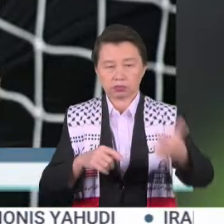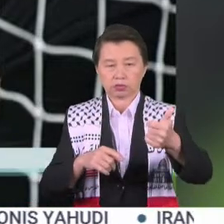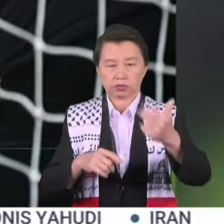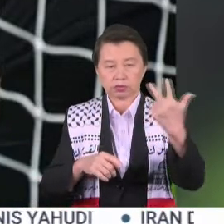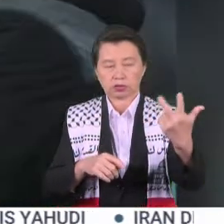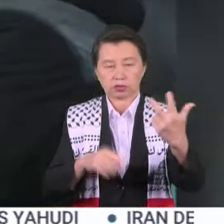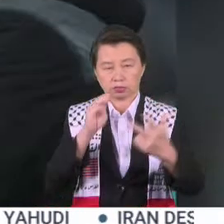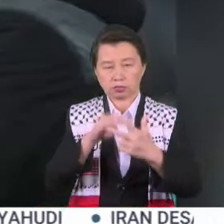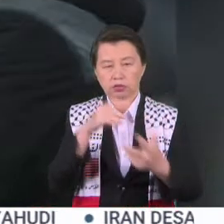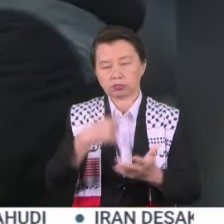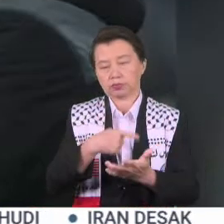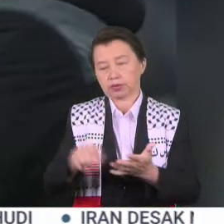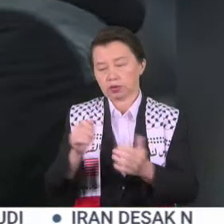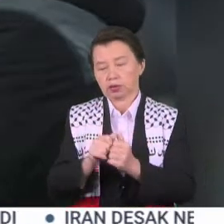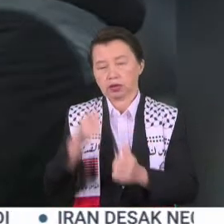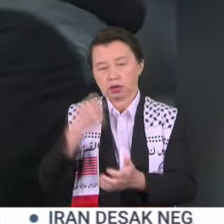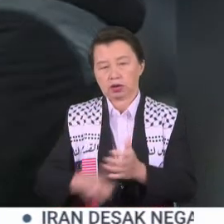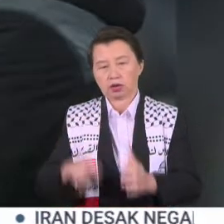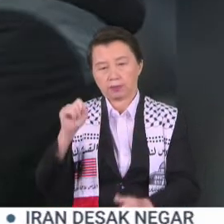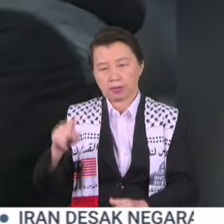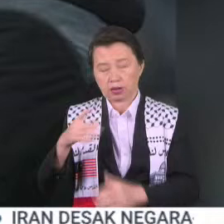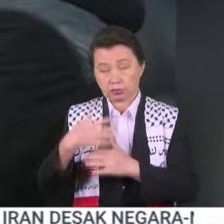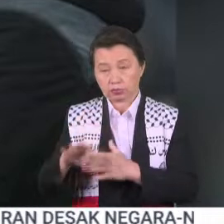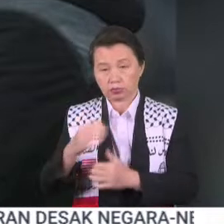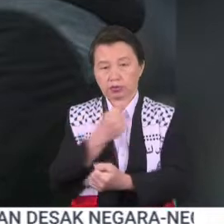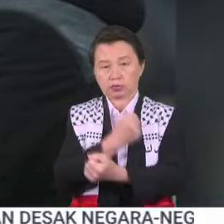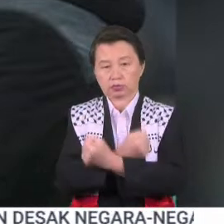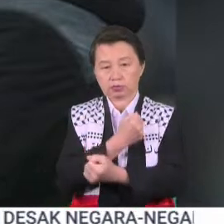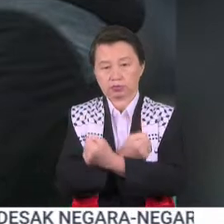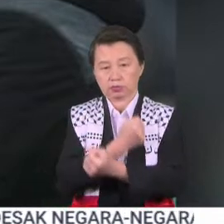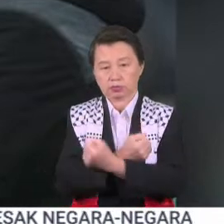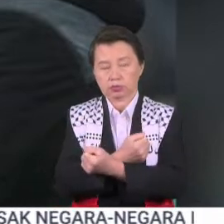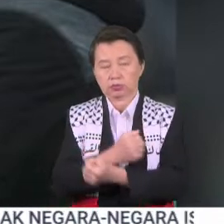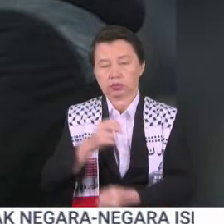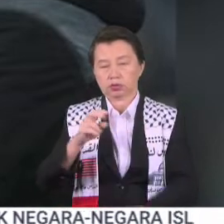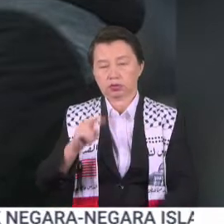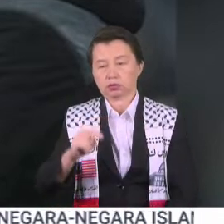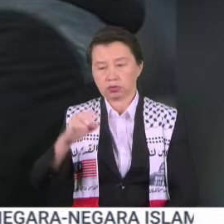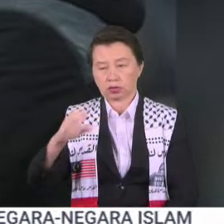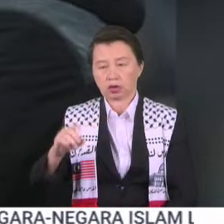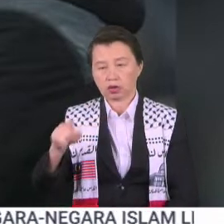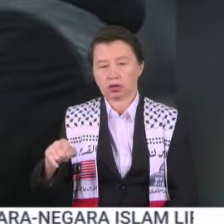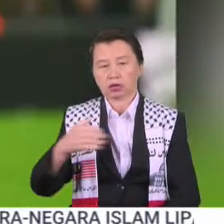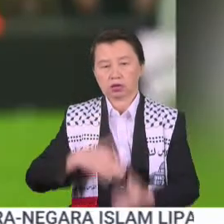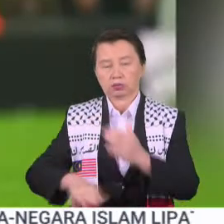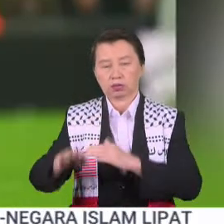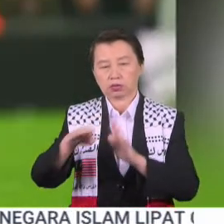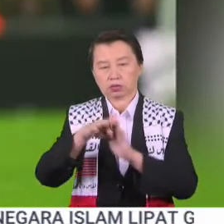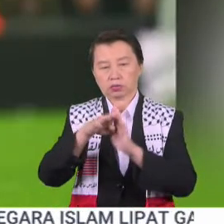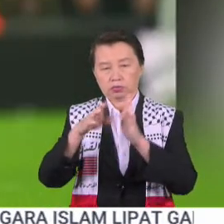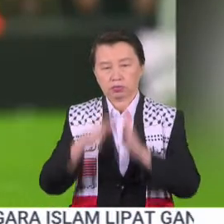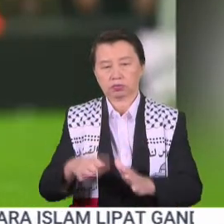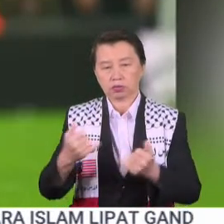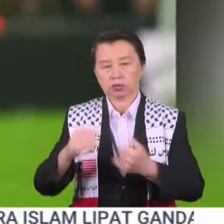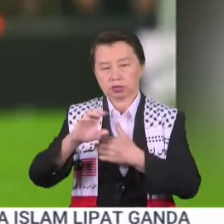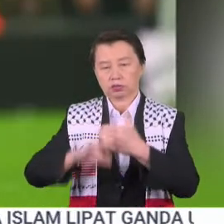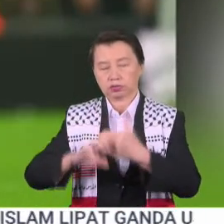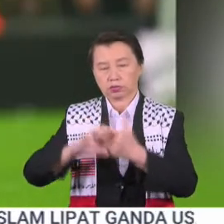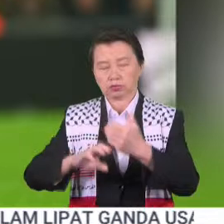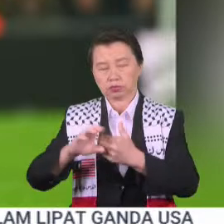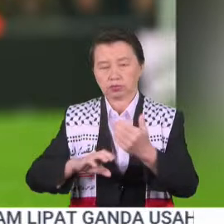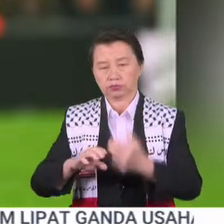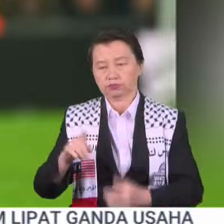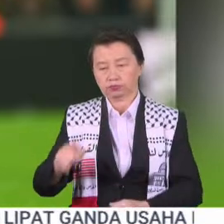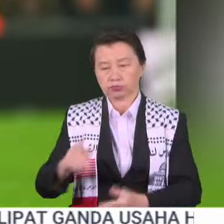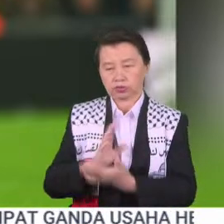3 mata itu perlu dibayar dengan harga mahal selepas penjaga gawang Newcastle, Nick Pope, memasuki senarai pemain yang cedera.